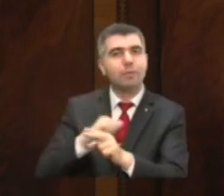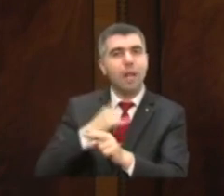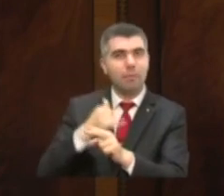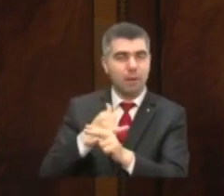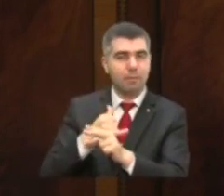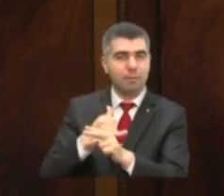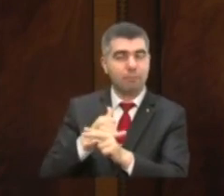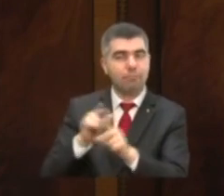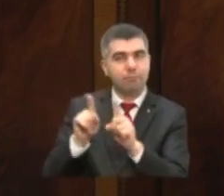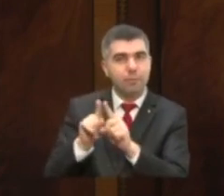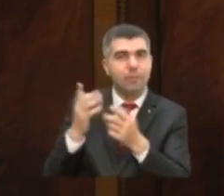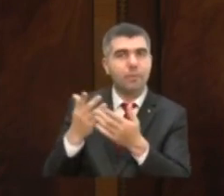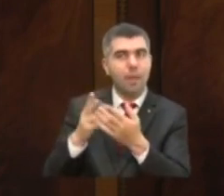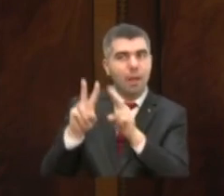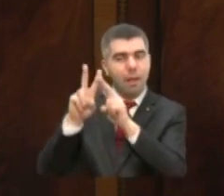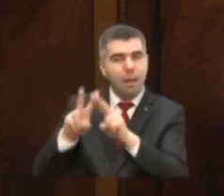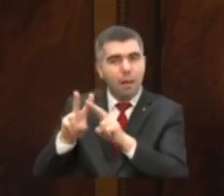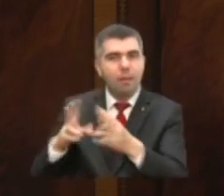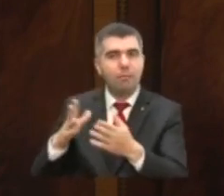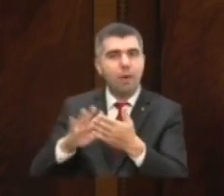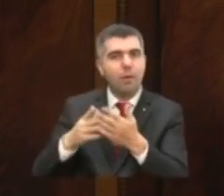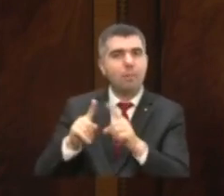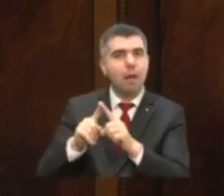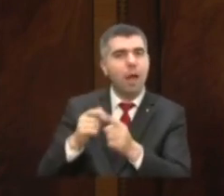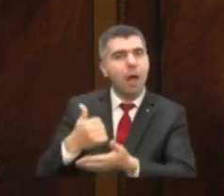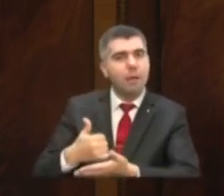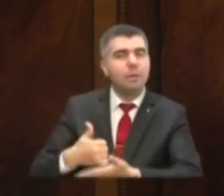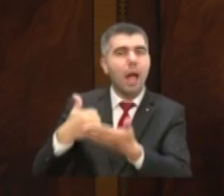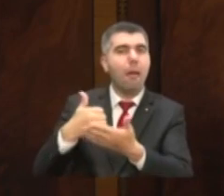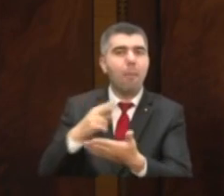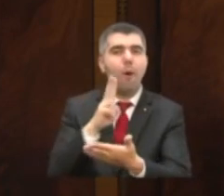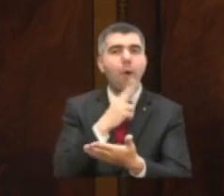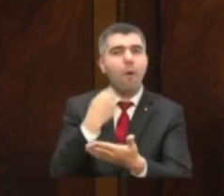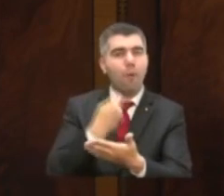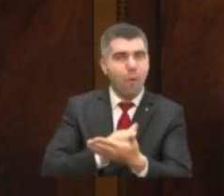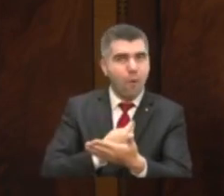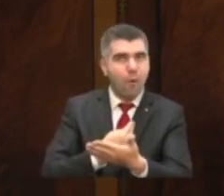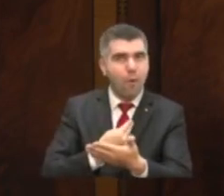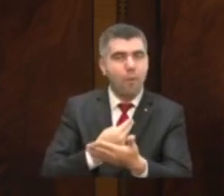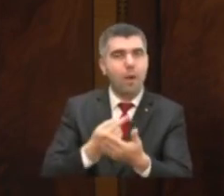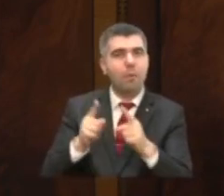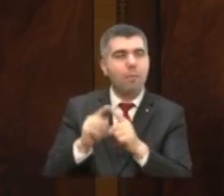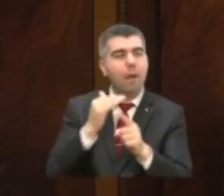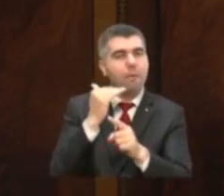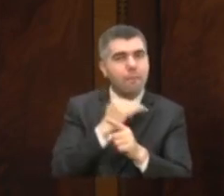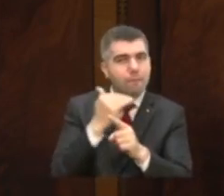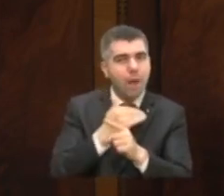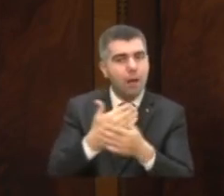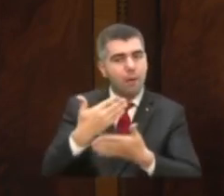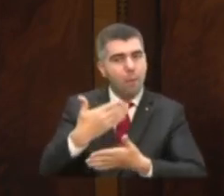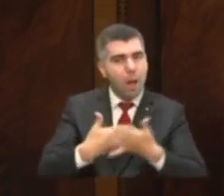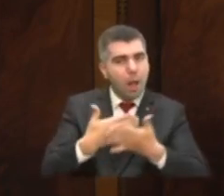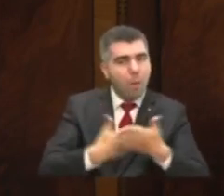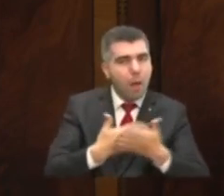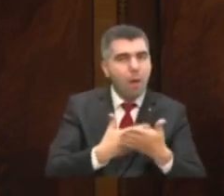النوع ديال المقاول اللي عنده عدد من التحفيزات وعدد من الدعم اللي يمكنه ينشئ هذه المقاولة ديالو بسرعة بسهولة.